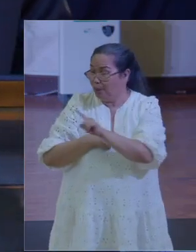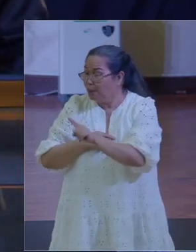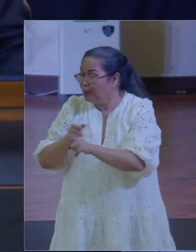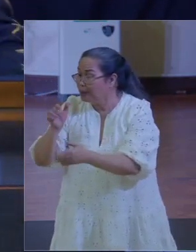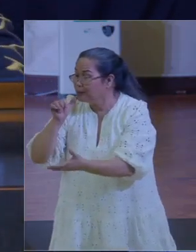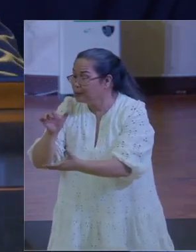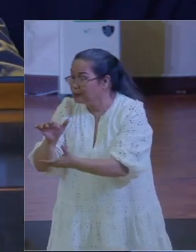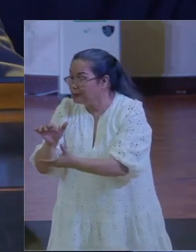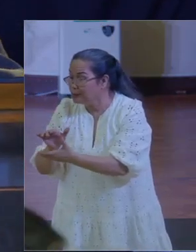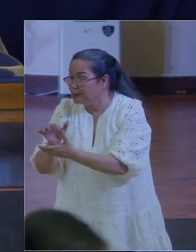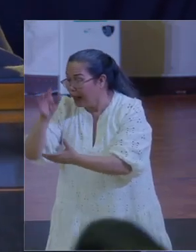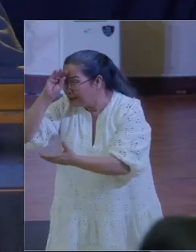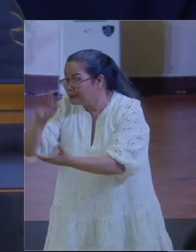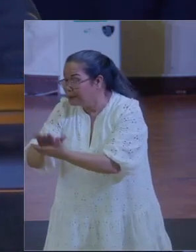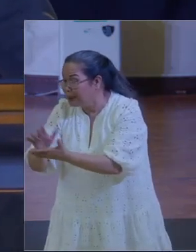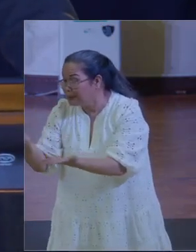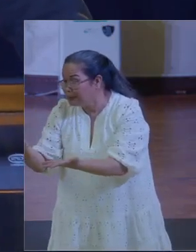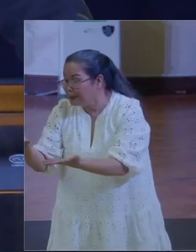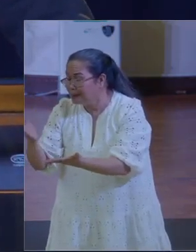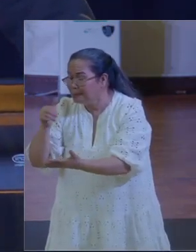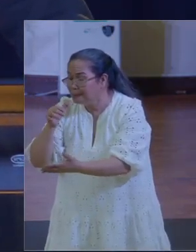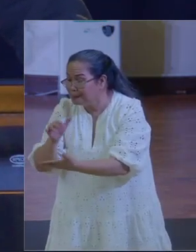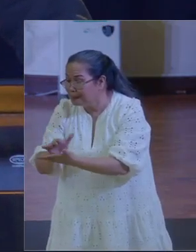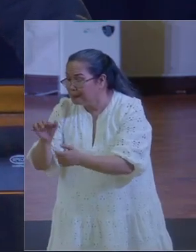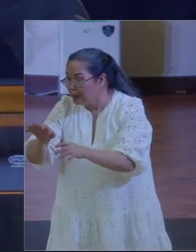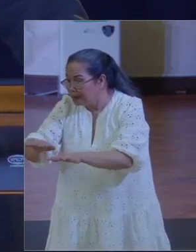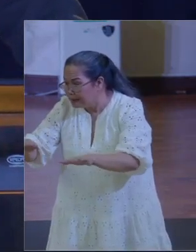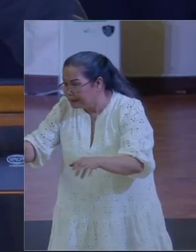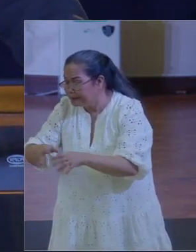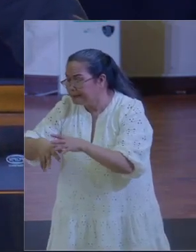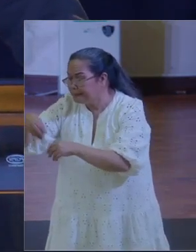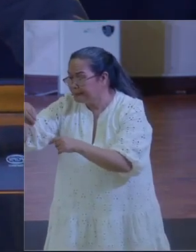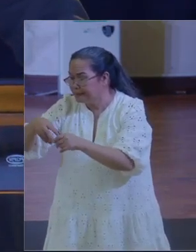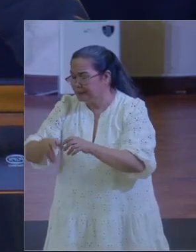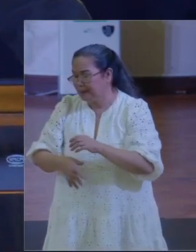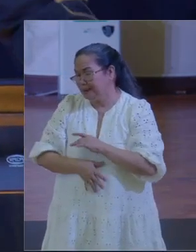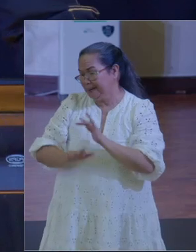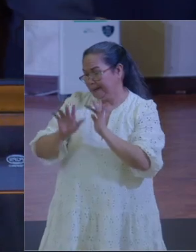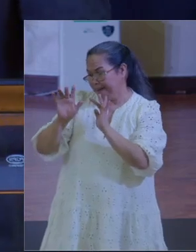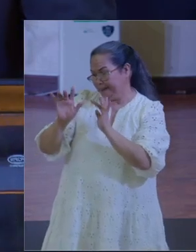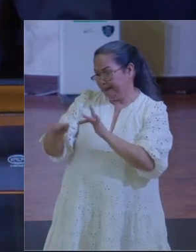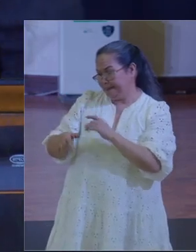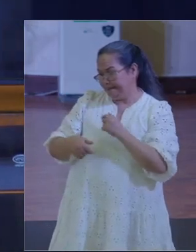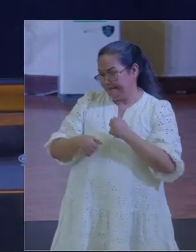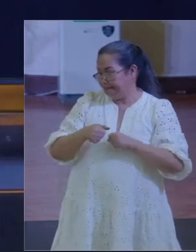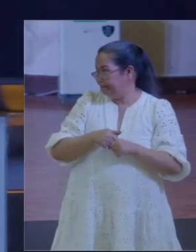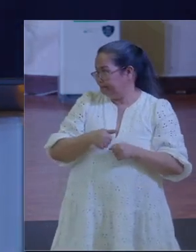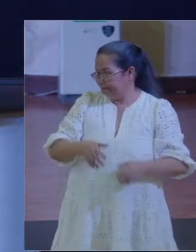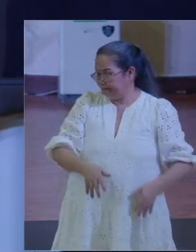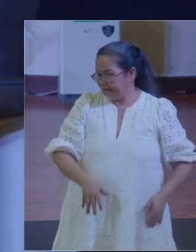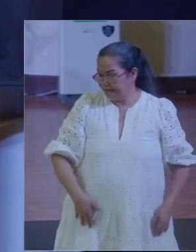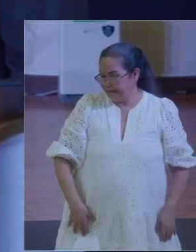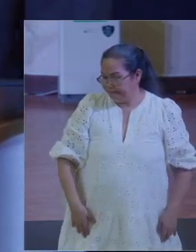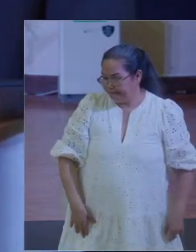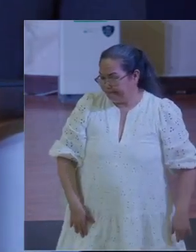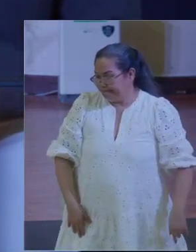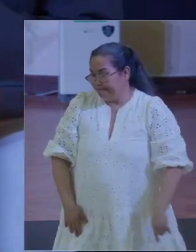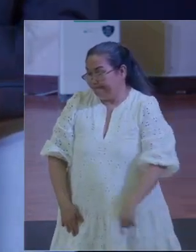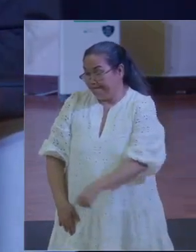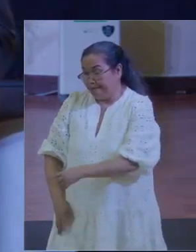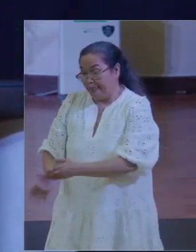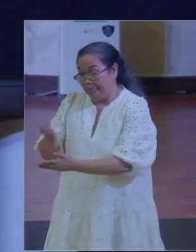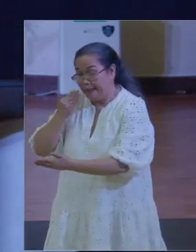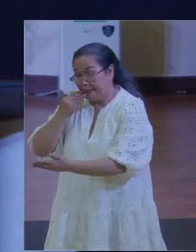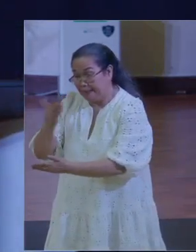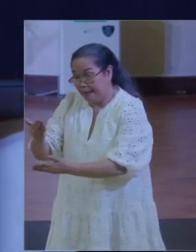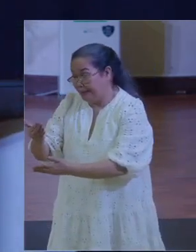walang trabaho anak niyo, ako na pinag-aaral ko po Nay, tapos lumapit siya. Sabi nga niyo,